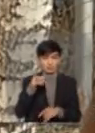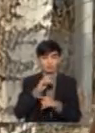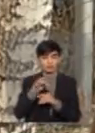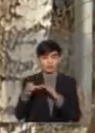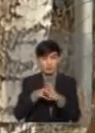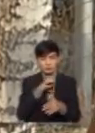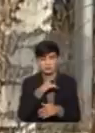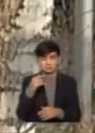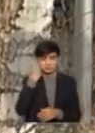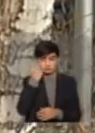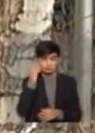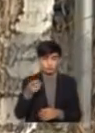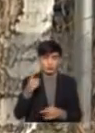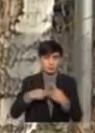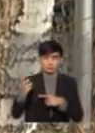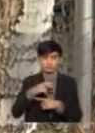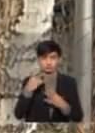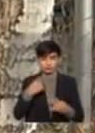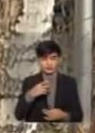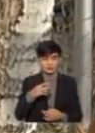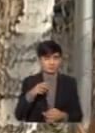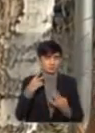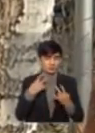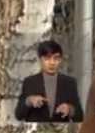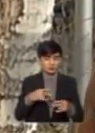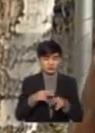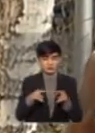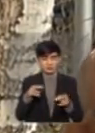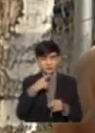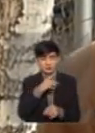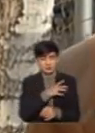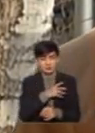келсең ұят болады. Бұл өте, қалай деп айтсам болады, өте примитив, өте